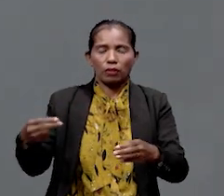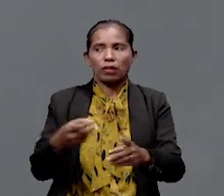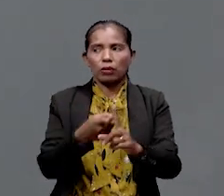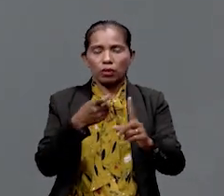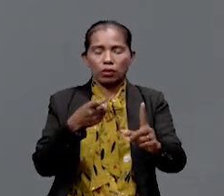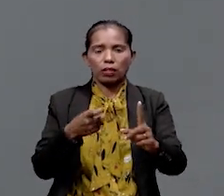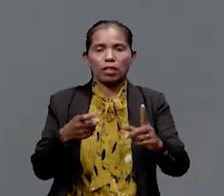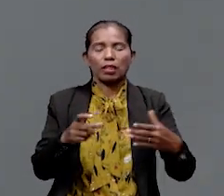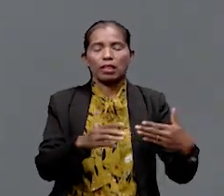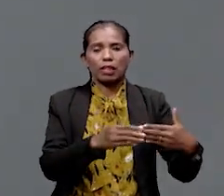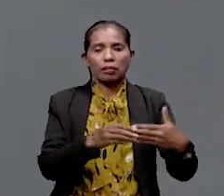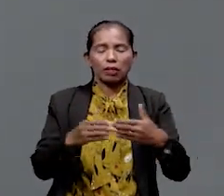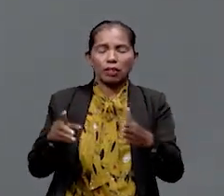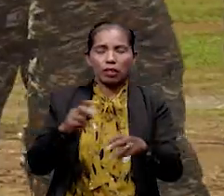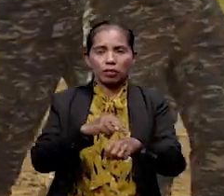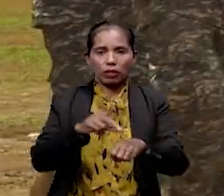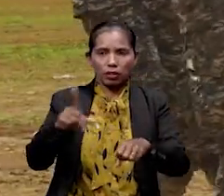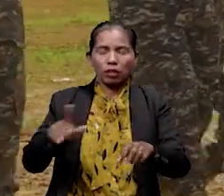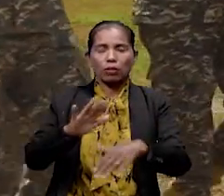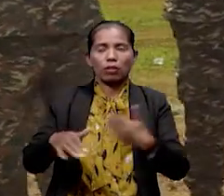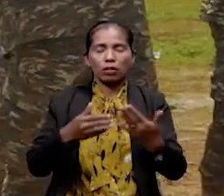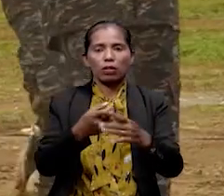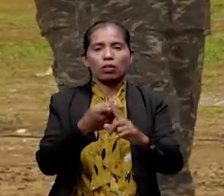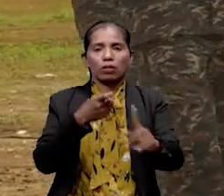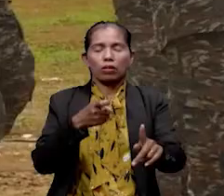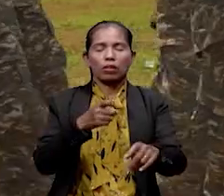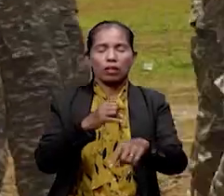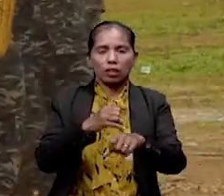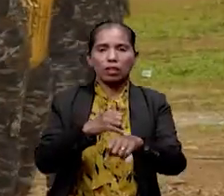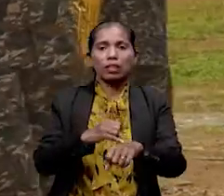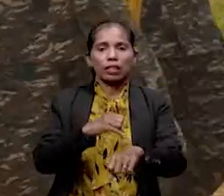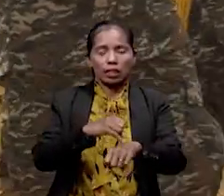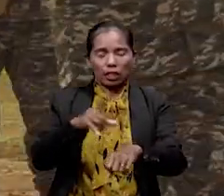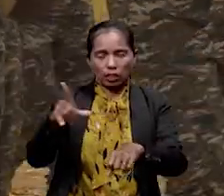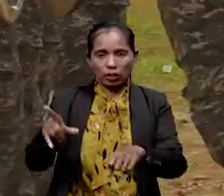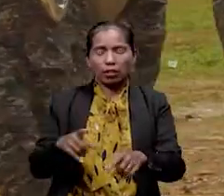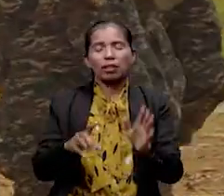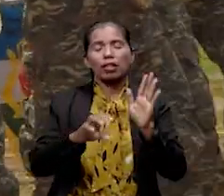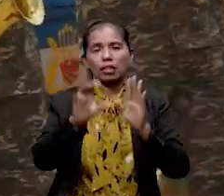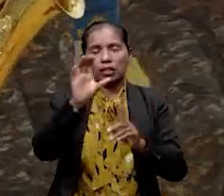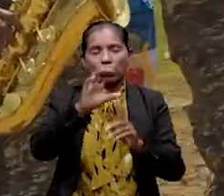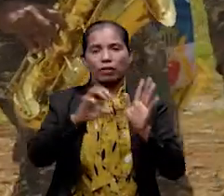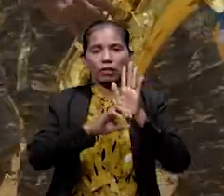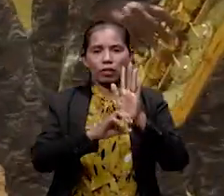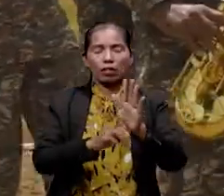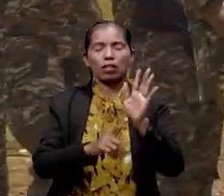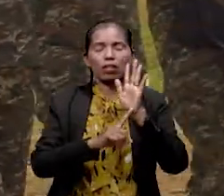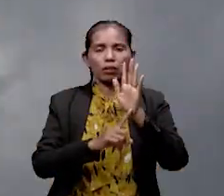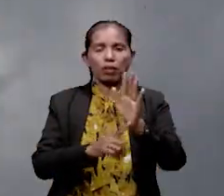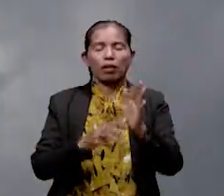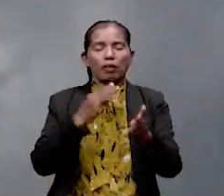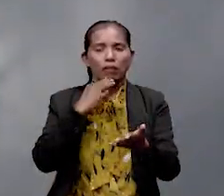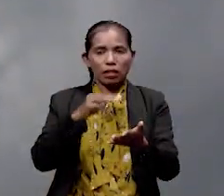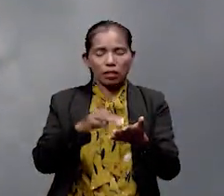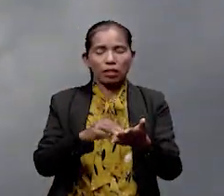combatente libertação nacional, husi frente hotu, no solidariedade internacional. Tamane se festaru hato homenagen ba organização solidariedade, no belun